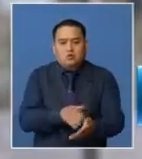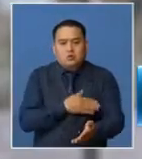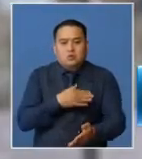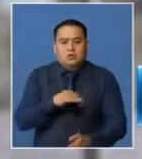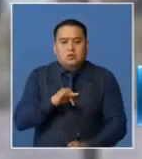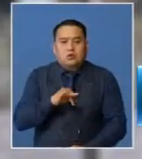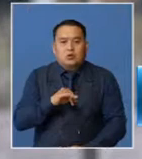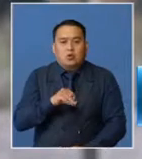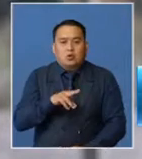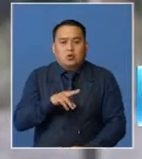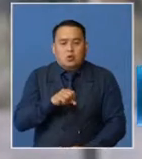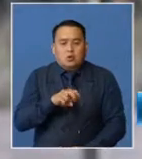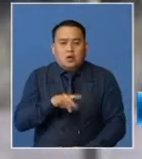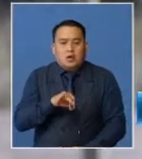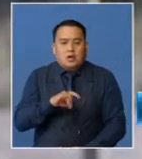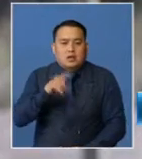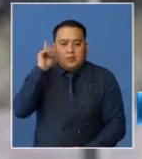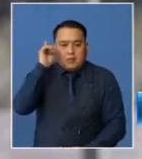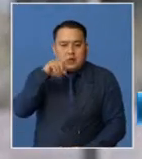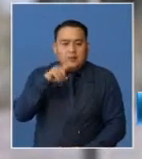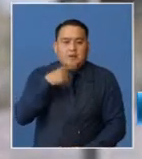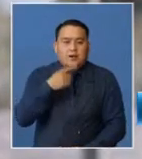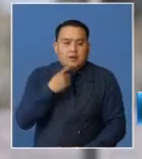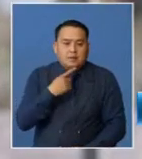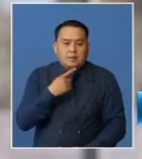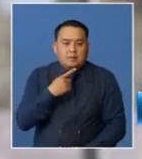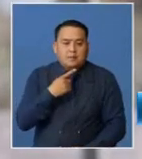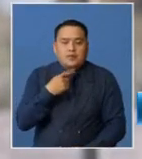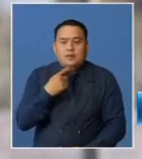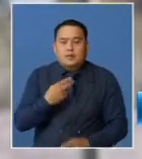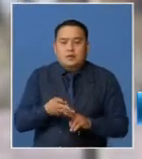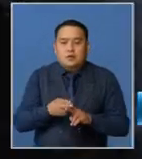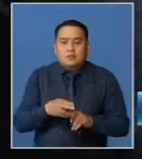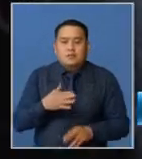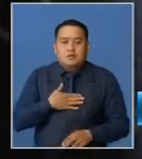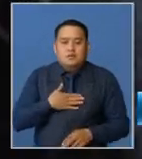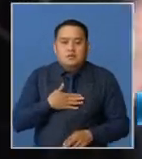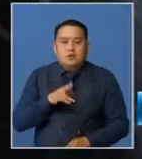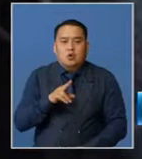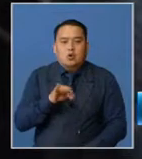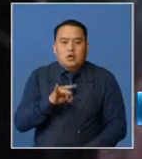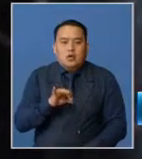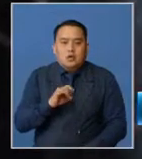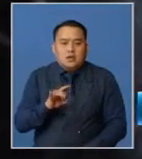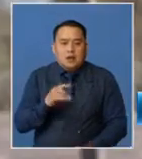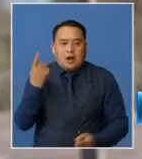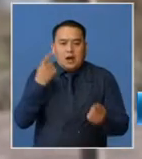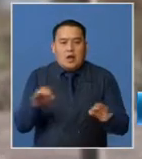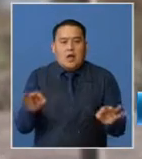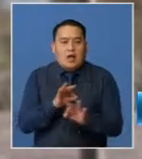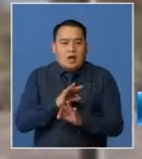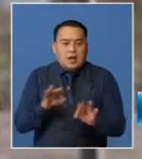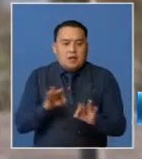Ілиястың Жансүгіровтың Құлагерін білемін дедім. Соны жаңағы інім отырып айтты. Сіз Құлагерді шығарыңыз, осыған ән